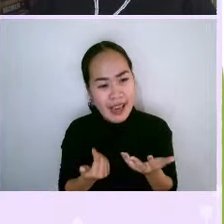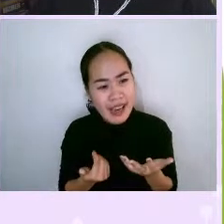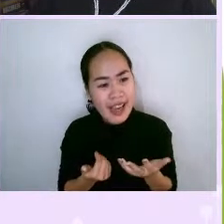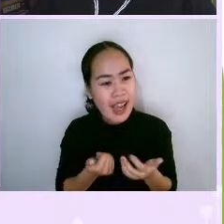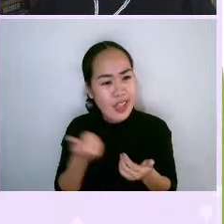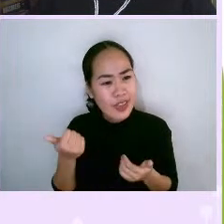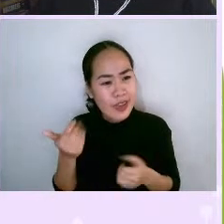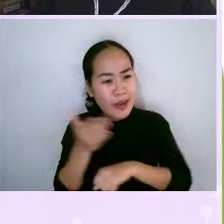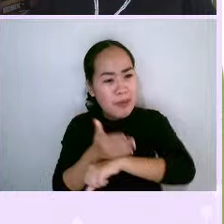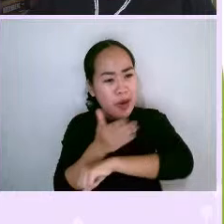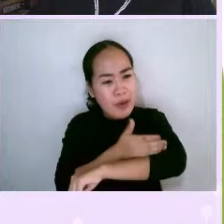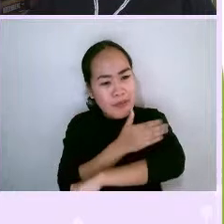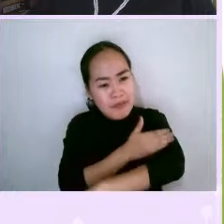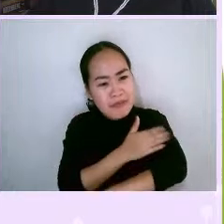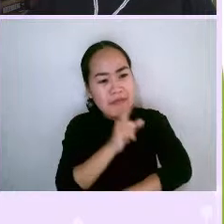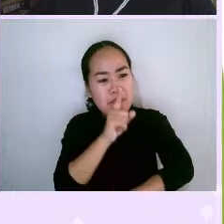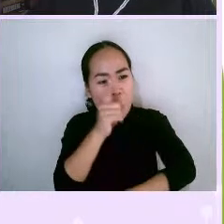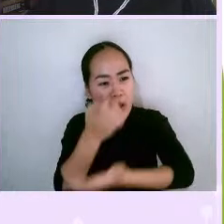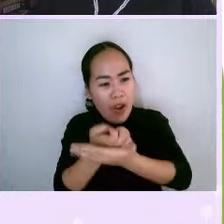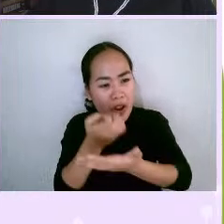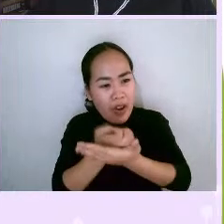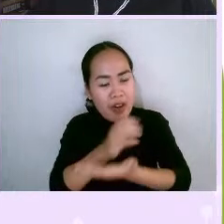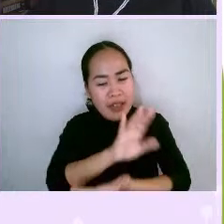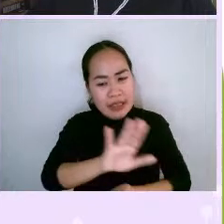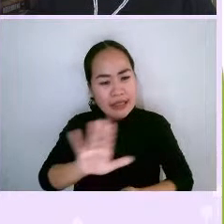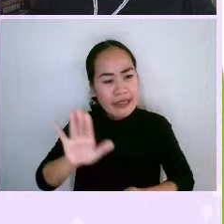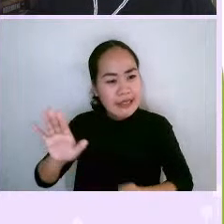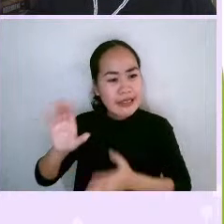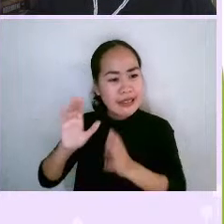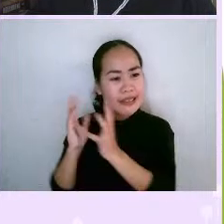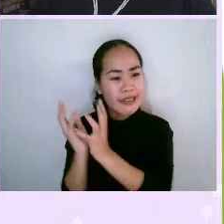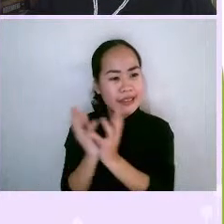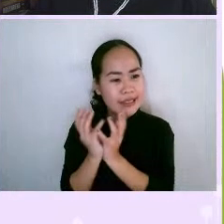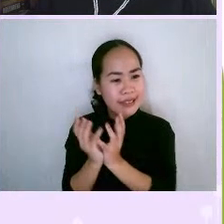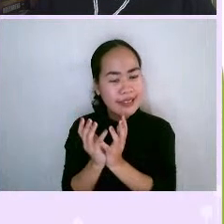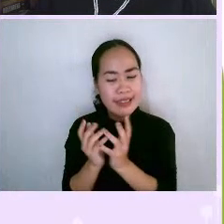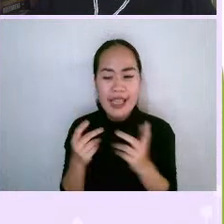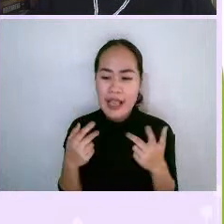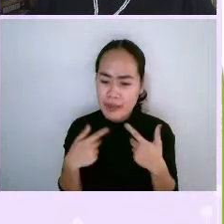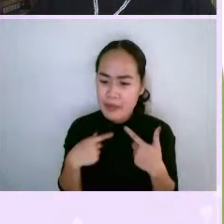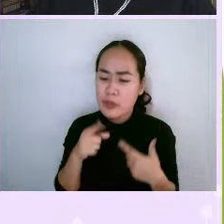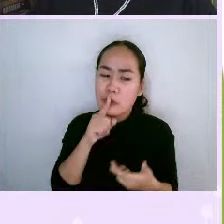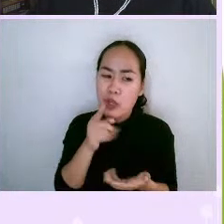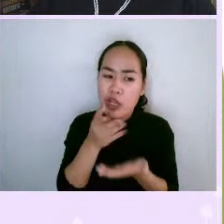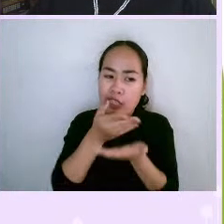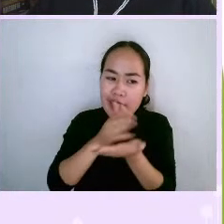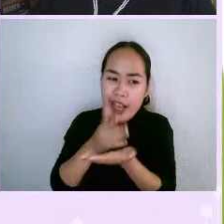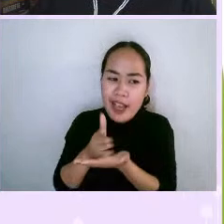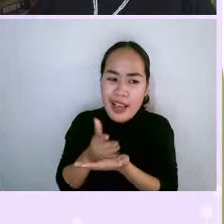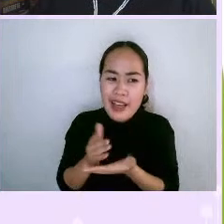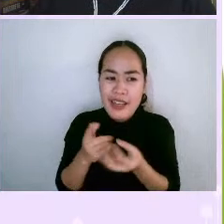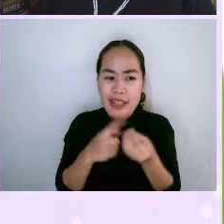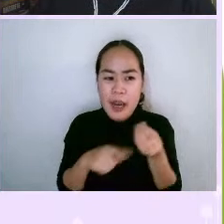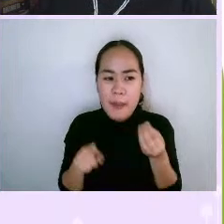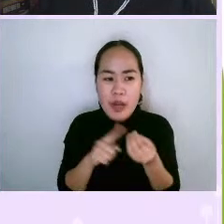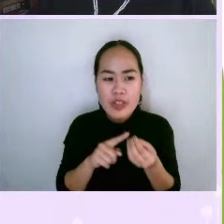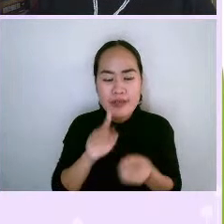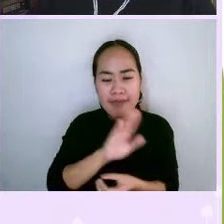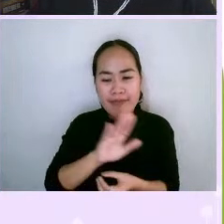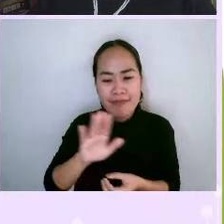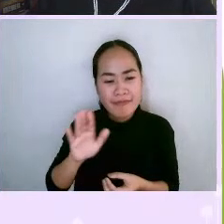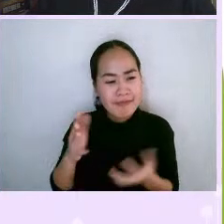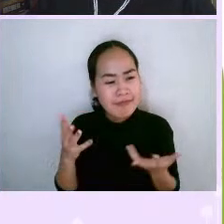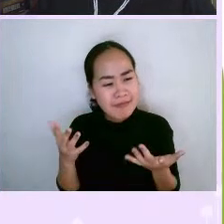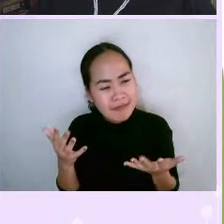nakakapag-improve ng economy ng kanilang community at nakakapagbahagi ng kanilang shall we